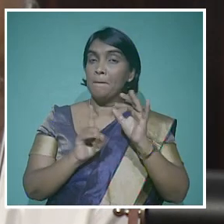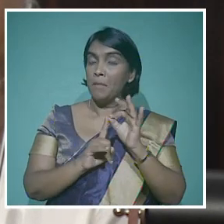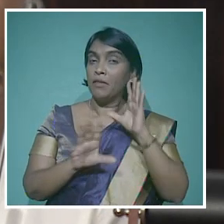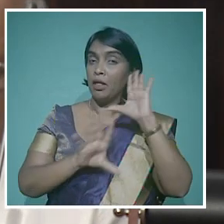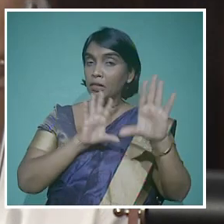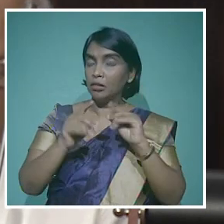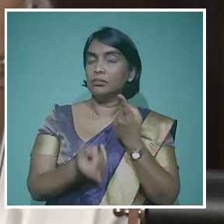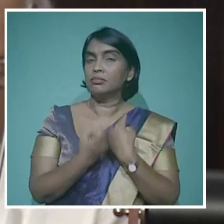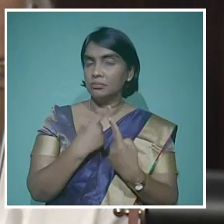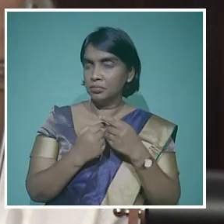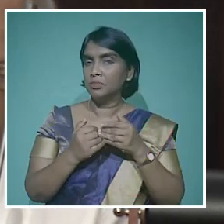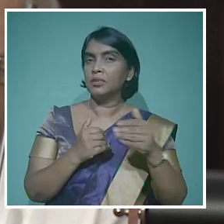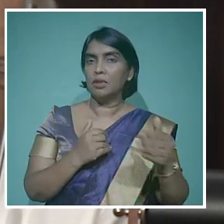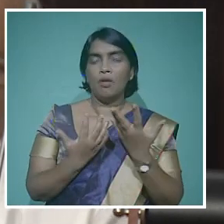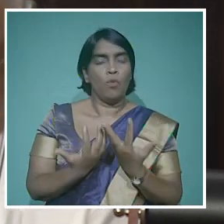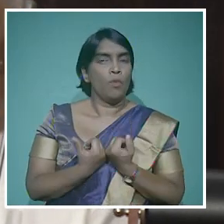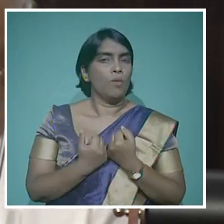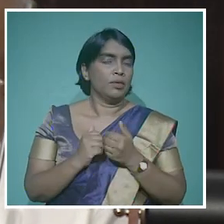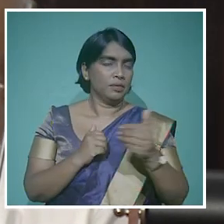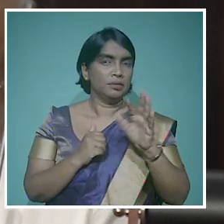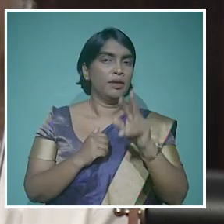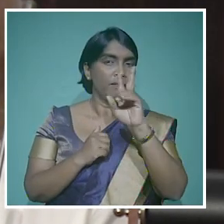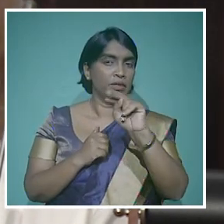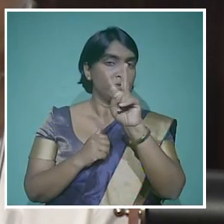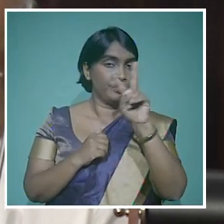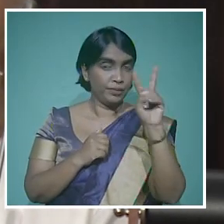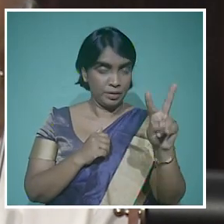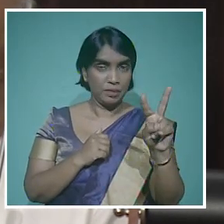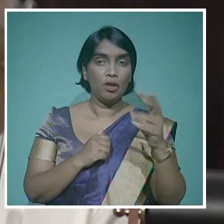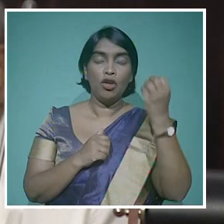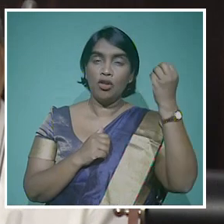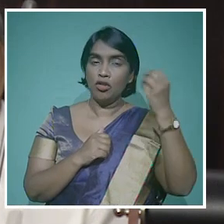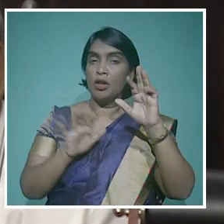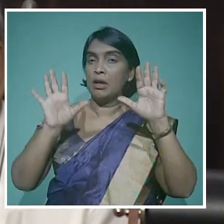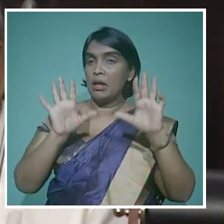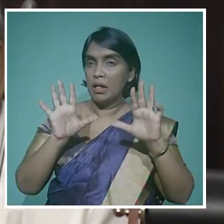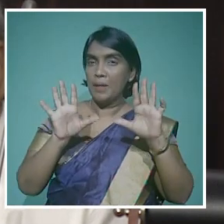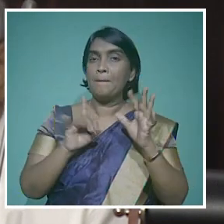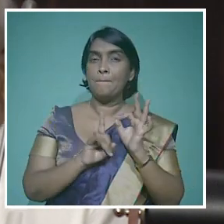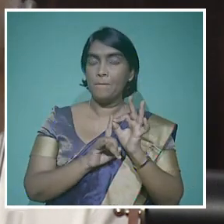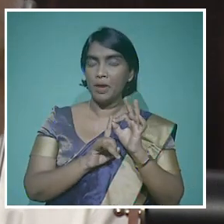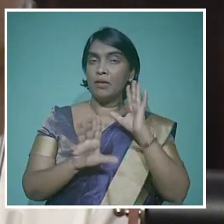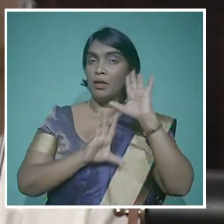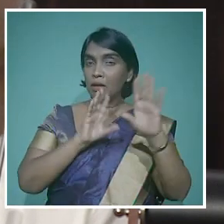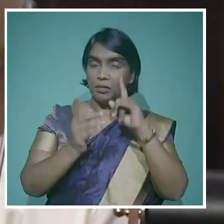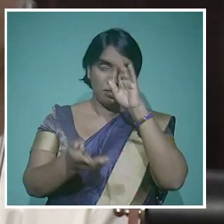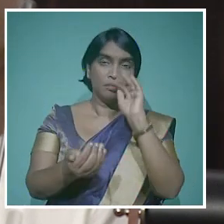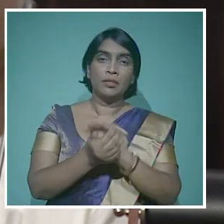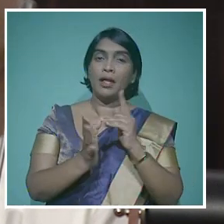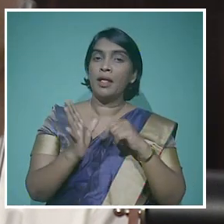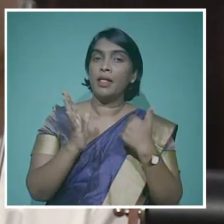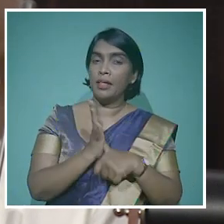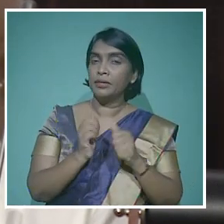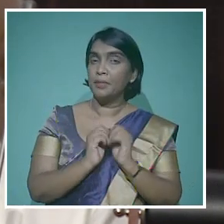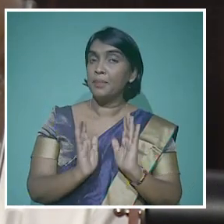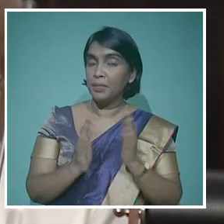සැකසීම් නියාමනය කිරීමේ අවශ්‍යතාවයක් පවතී. 2022 අංක 9 දාන පෞද්ගලික දත්ත ආරක්ෂක පනත